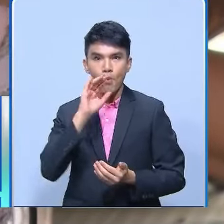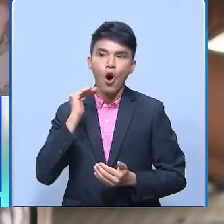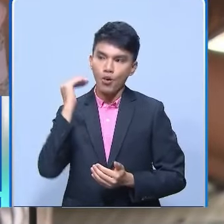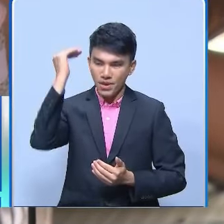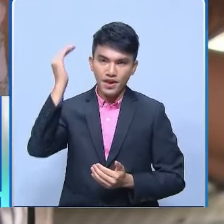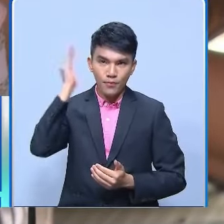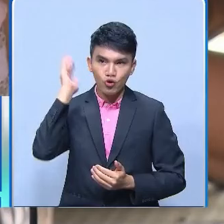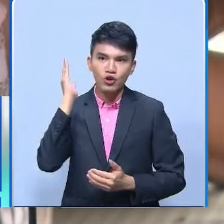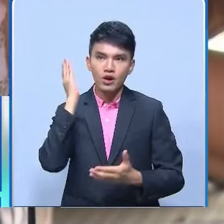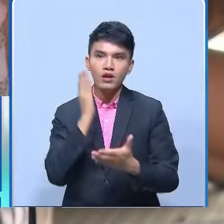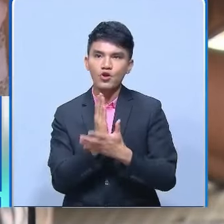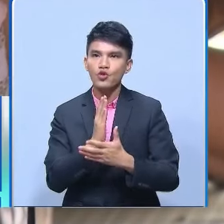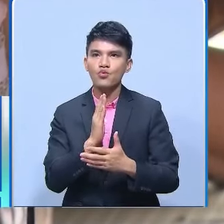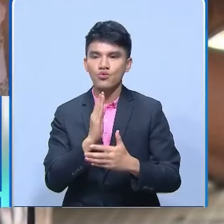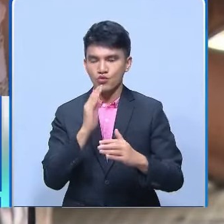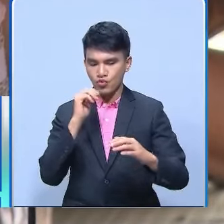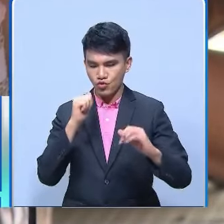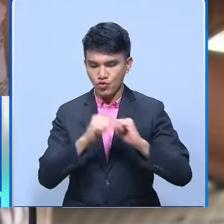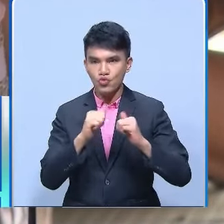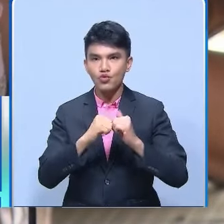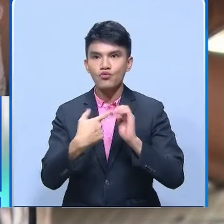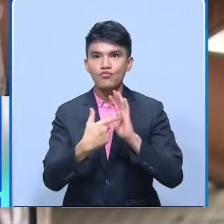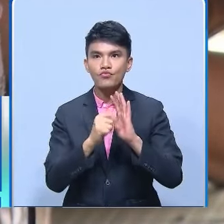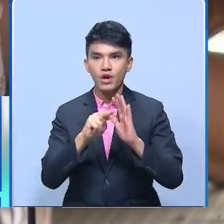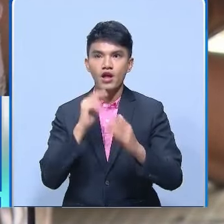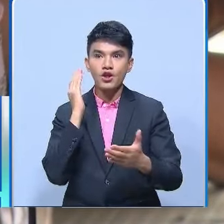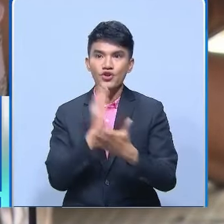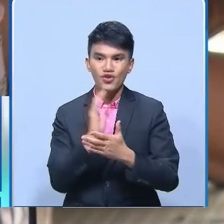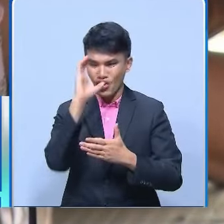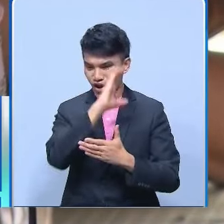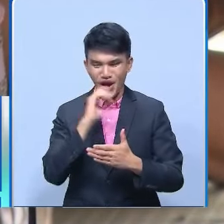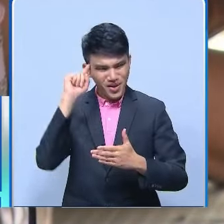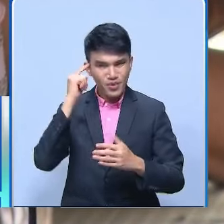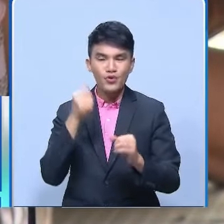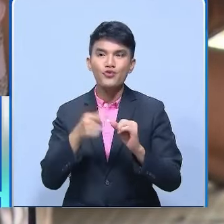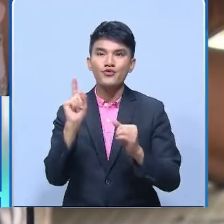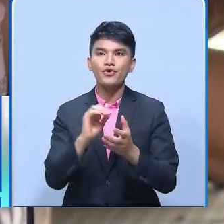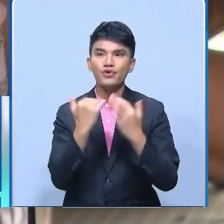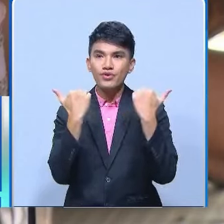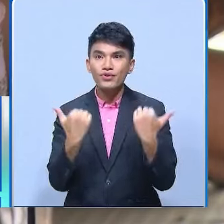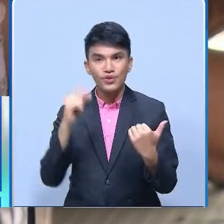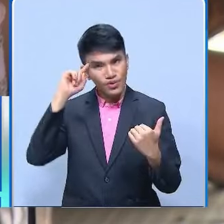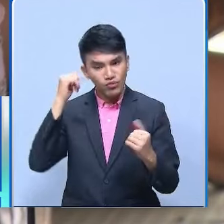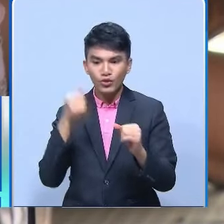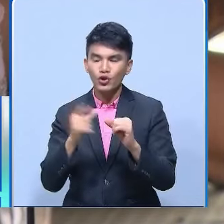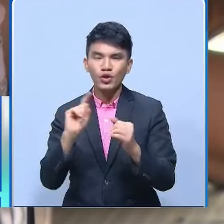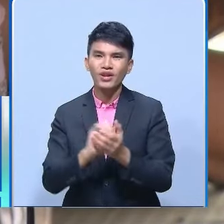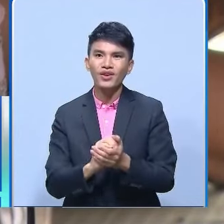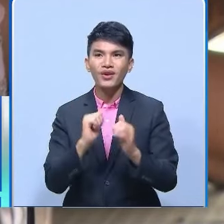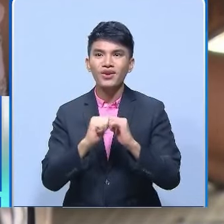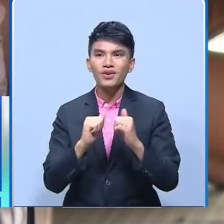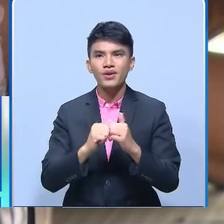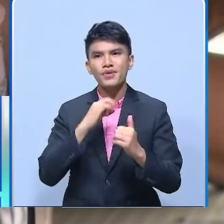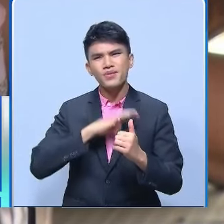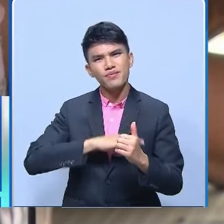ชายว่าเลิกยุ่งกับแอนคือระหว่างตามหาพี่ชายเนี่ยไม่รู้ว่าเป็นตายร้ายดียังไงตอนนี้เทบอกว่ามันมีเรื่องที่ทำให้